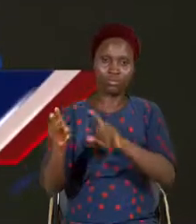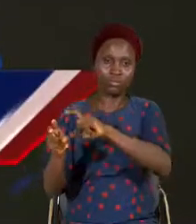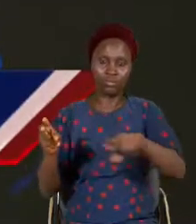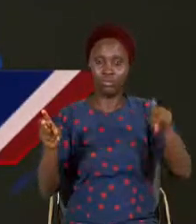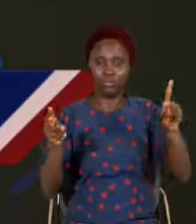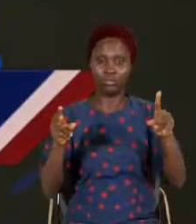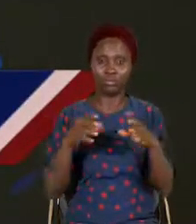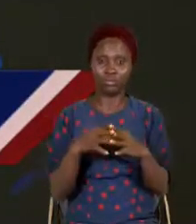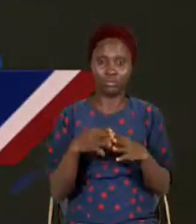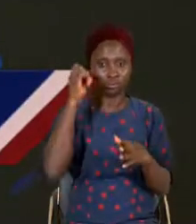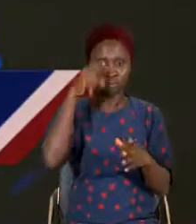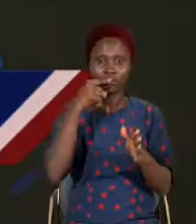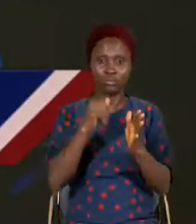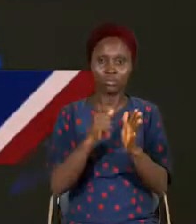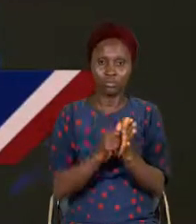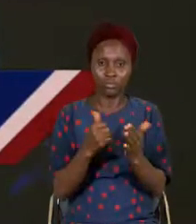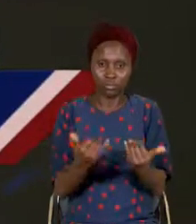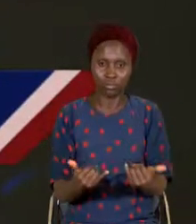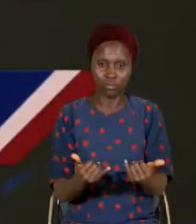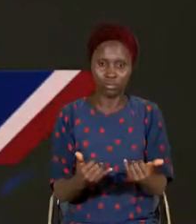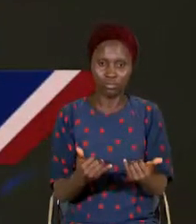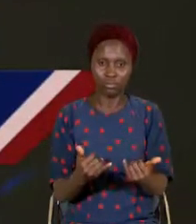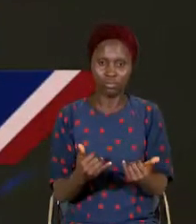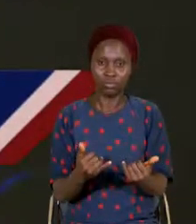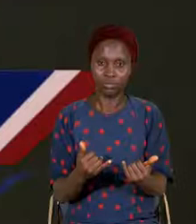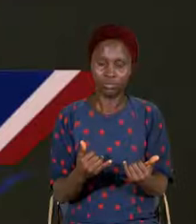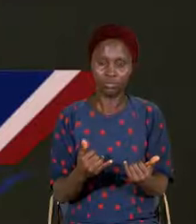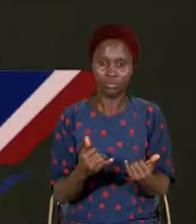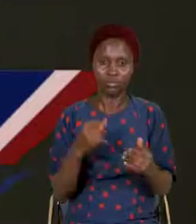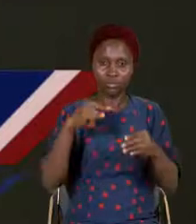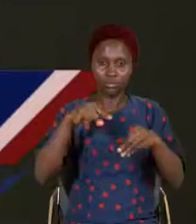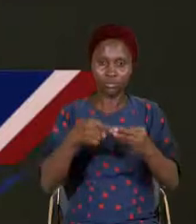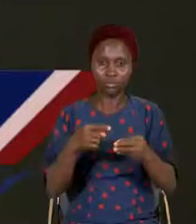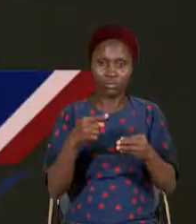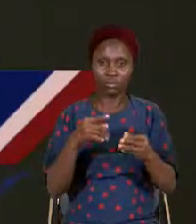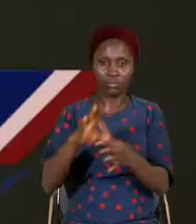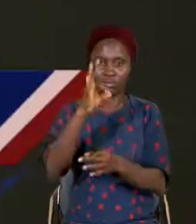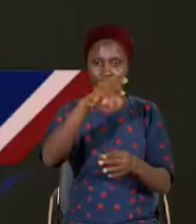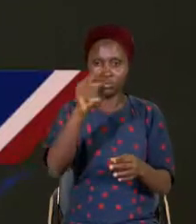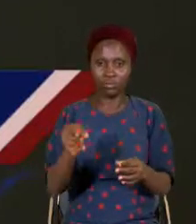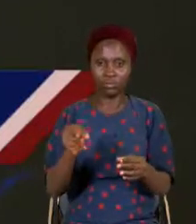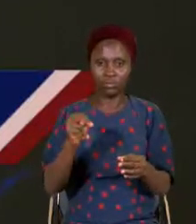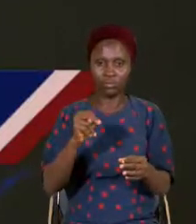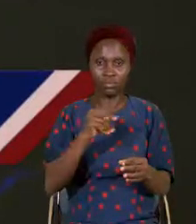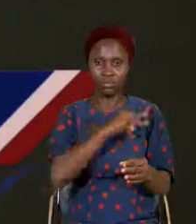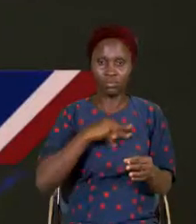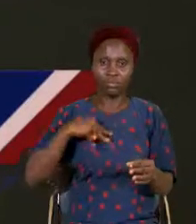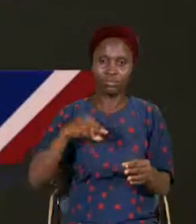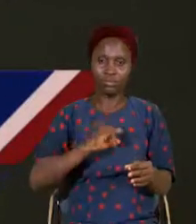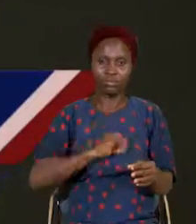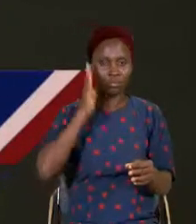Corinthiens, chapitre 12, verset 1. Pour ce qui concerne les dons spirituels, je ne veux